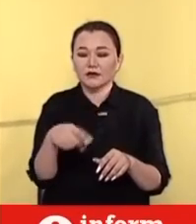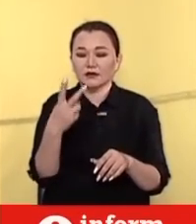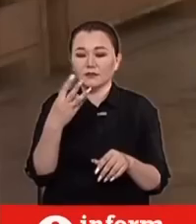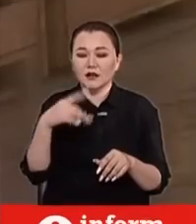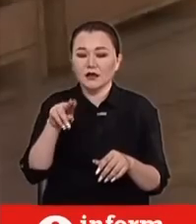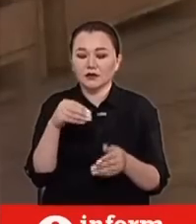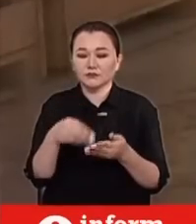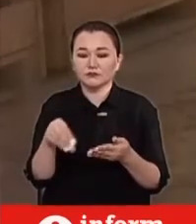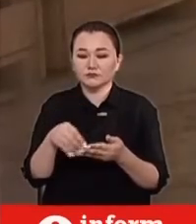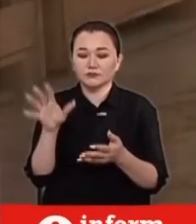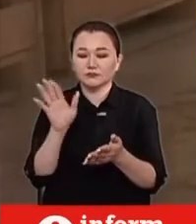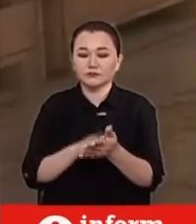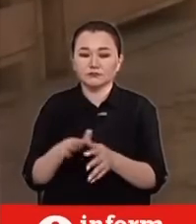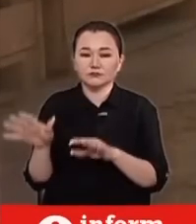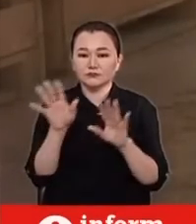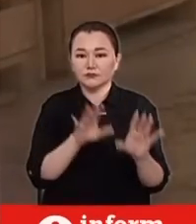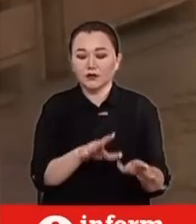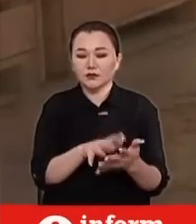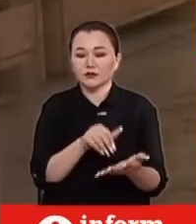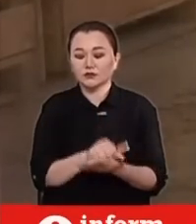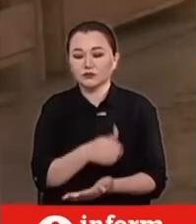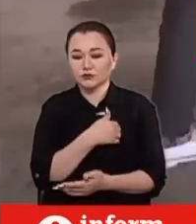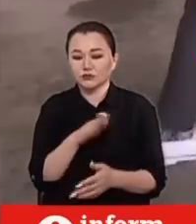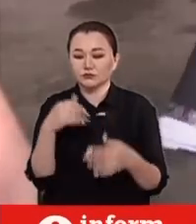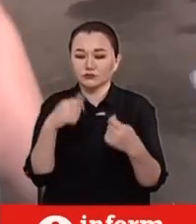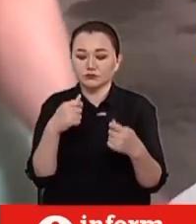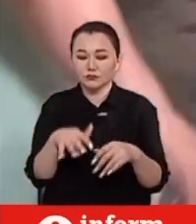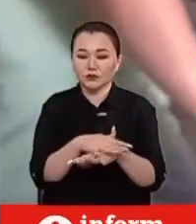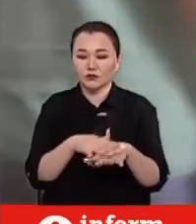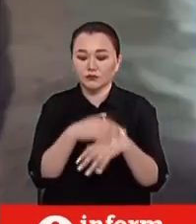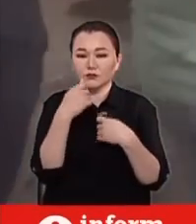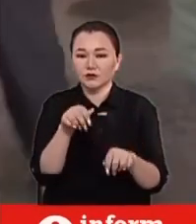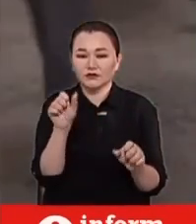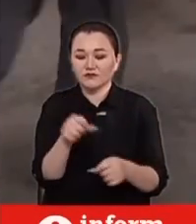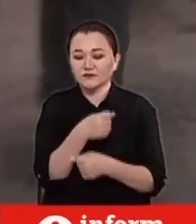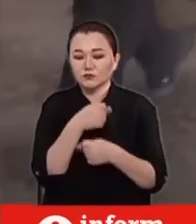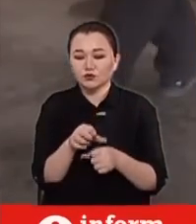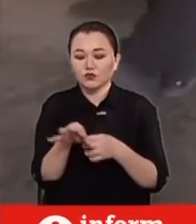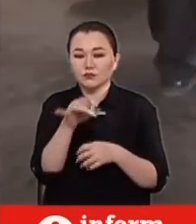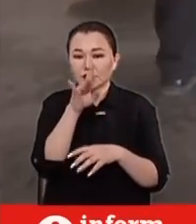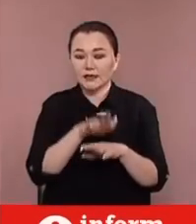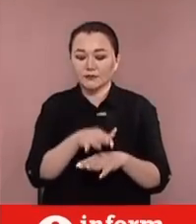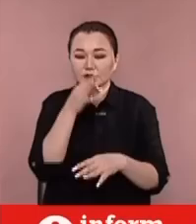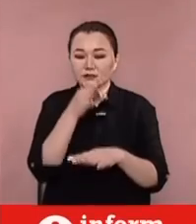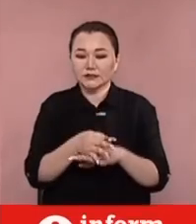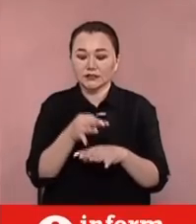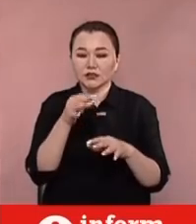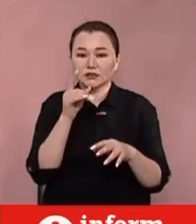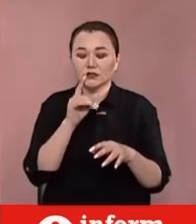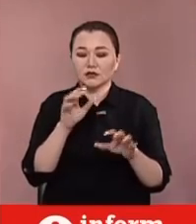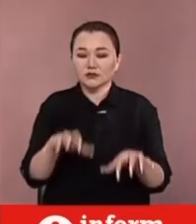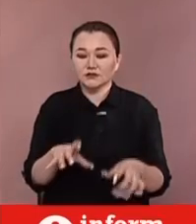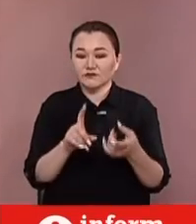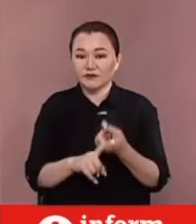түлік алынған. Төраға мұның бәрін бұзып алмай халыққа сату мүмкін емес деп отыр. Ал облыс әкімінің баспасөз қызметіндегілер осы